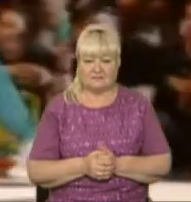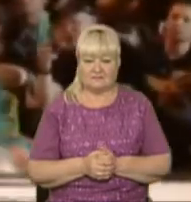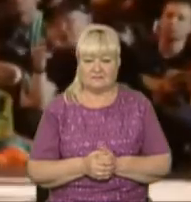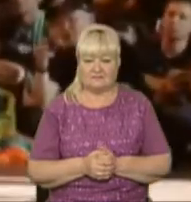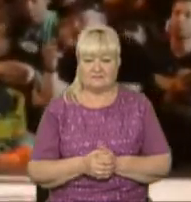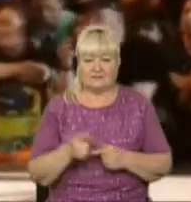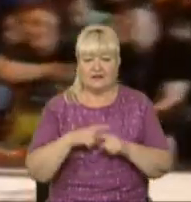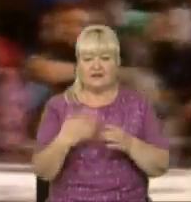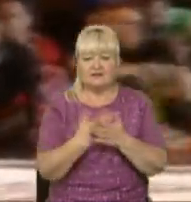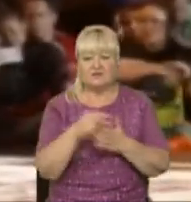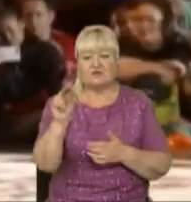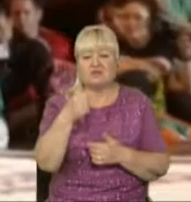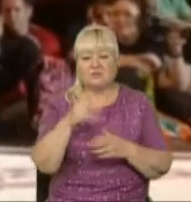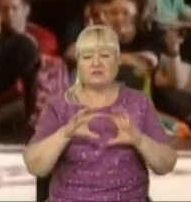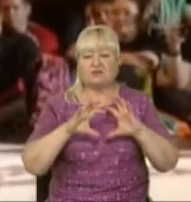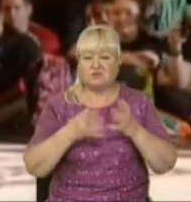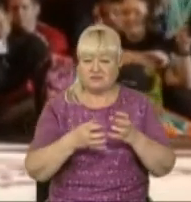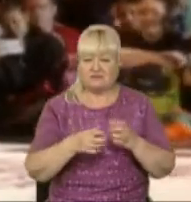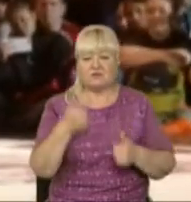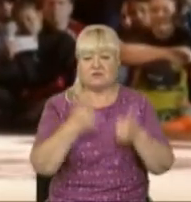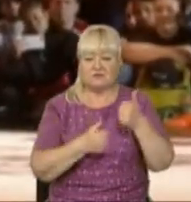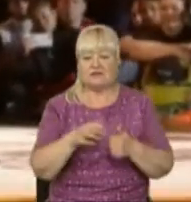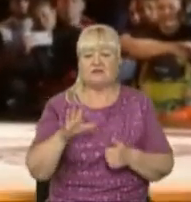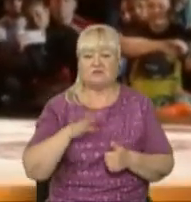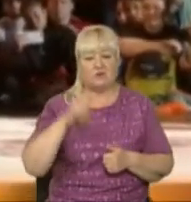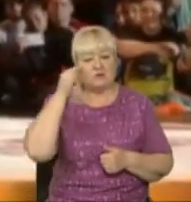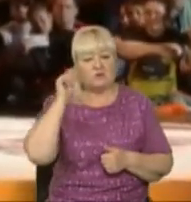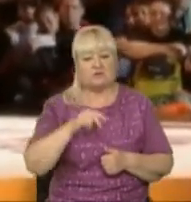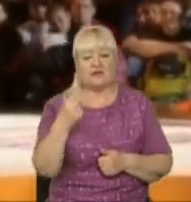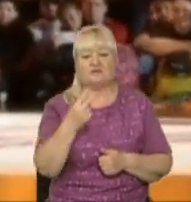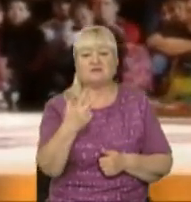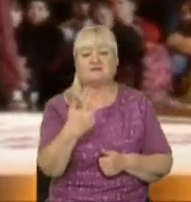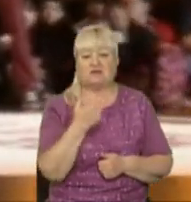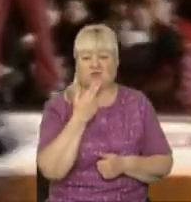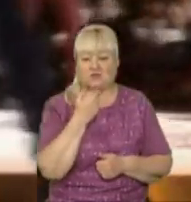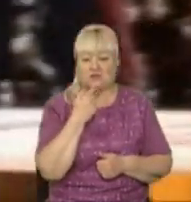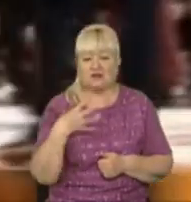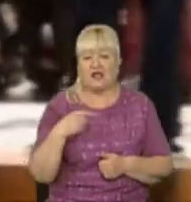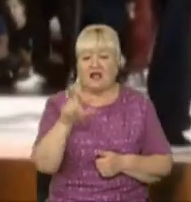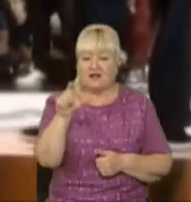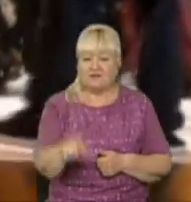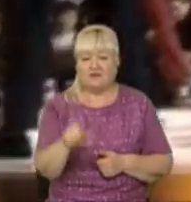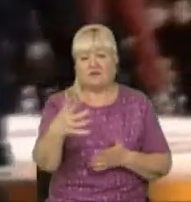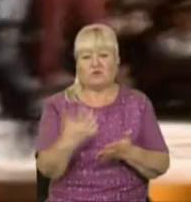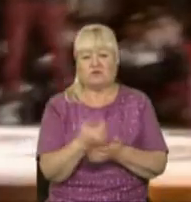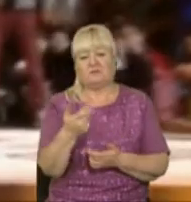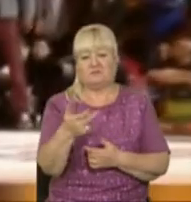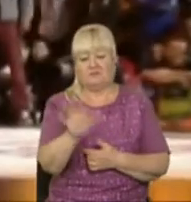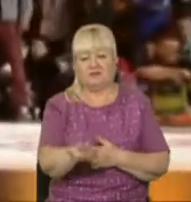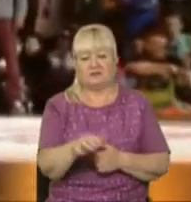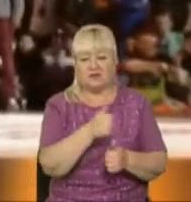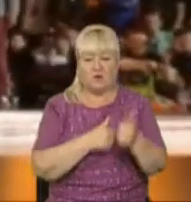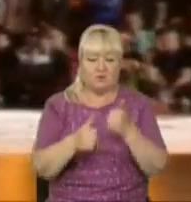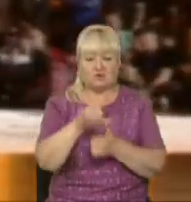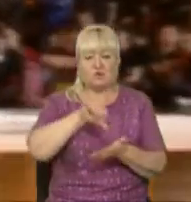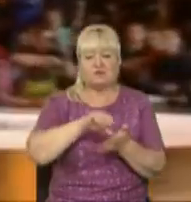Це відео з чемпіонату світу з брейкдансу. Змагання відбувалось у Китаї 23 червня. Львів'янин там отримав бронзу. Обійшов